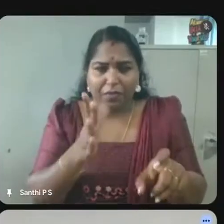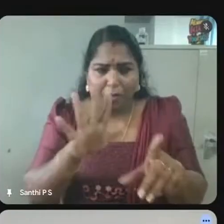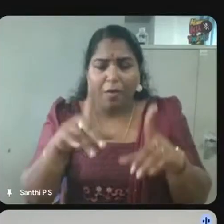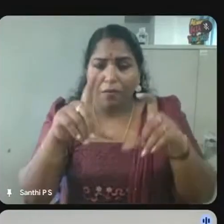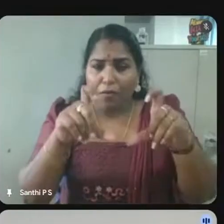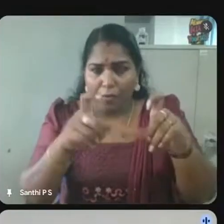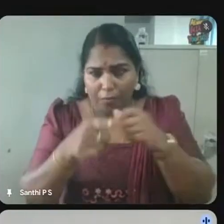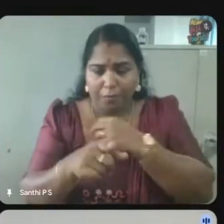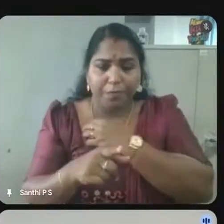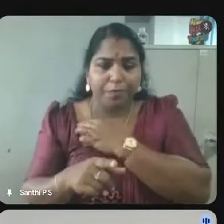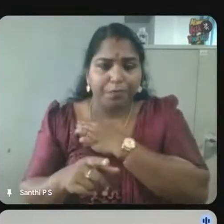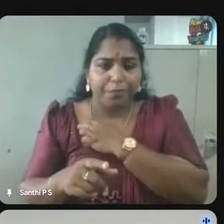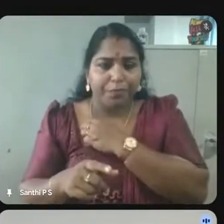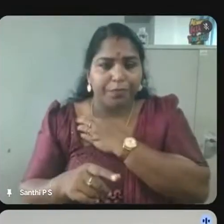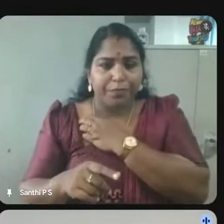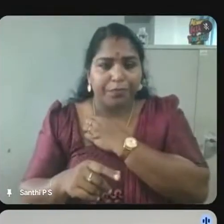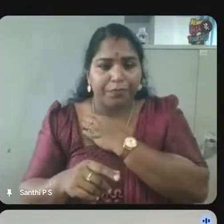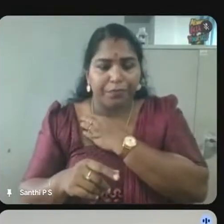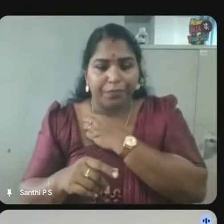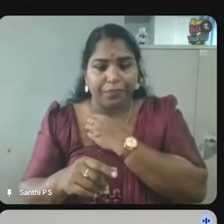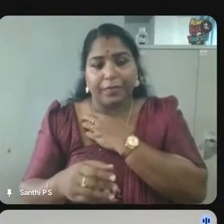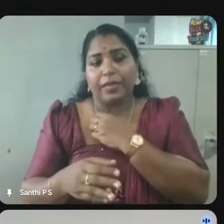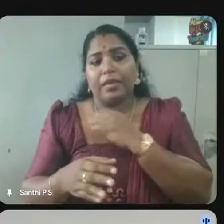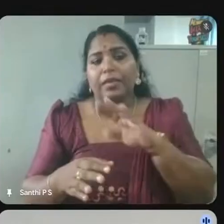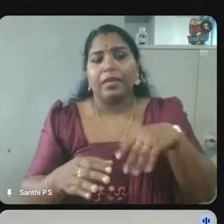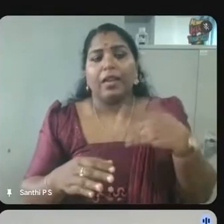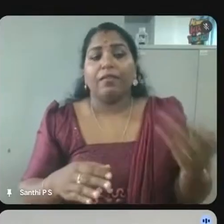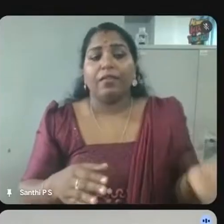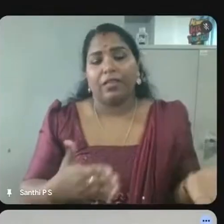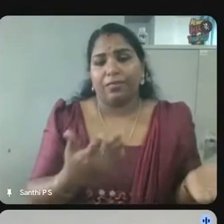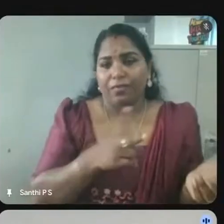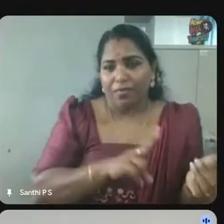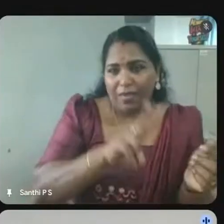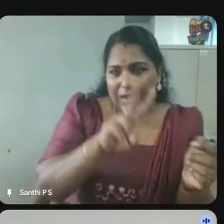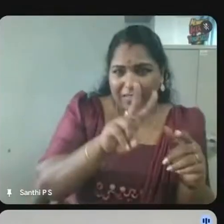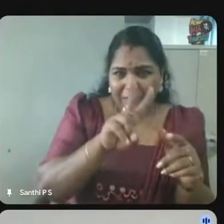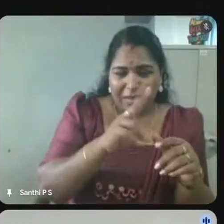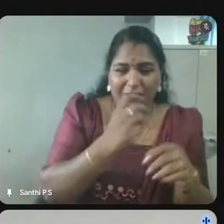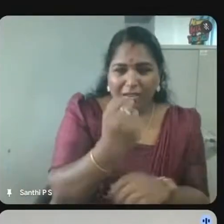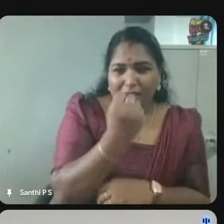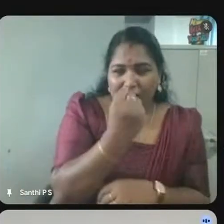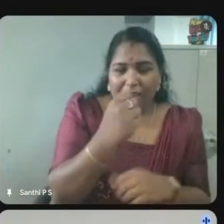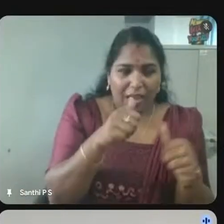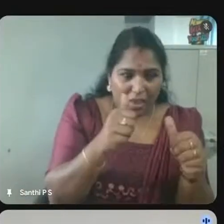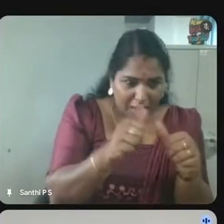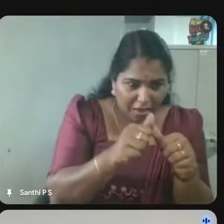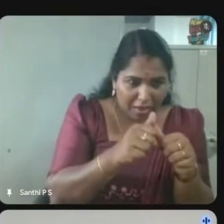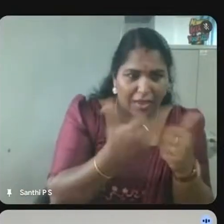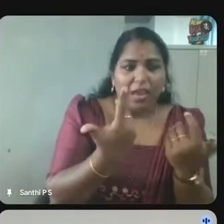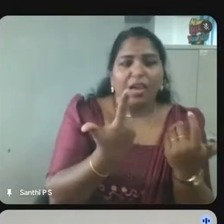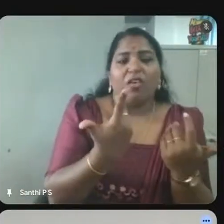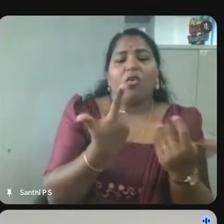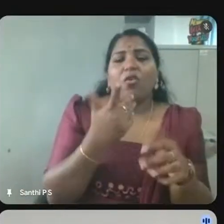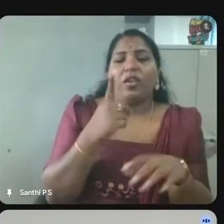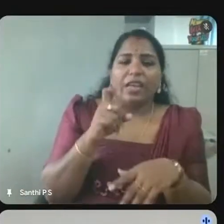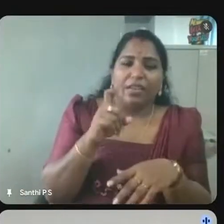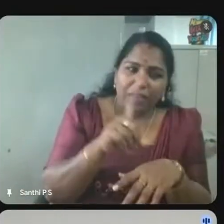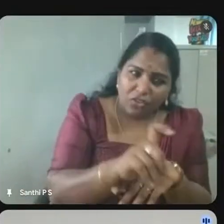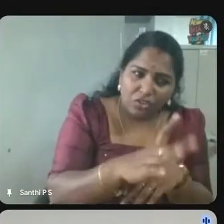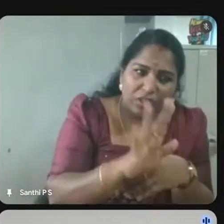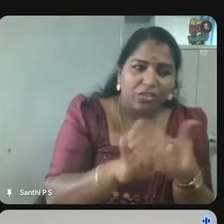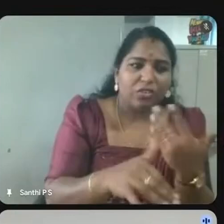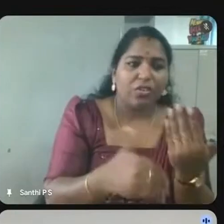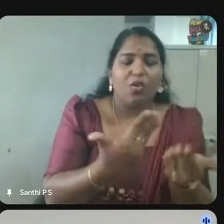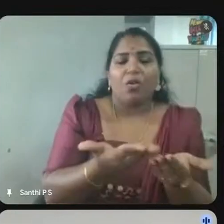നമ്മൾ ഇടത് ഭാഗത്ത് പറഞ്ഞിരിക്കുന്ന കാരണങ്ങൾ, വൈറ്റമിൻ എ ഡെഫിഷ്യൻസി, ഇൻഫെക്ഷൻസ്, ഗ്ലോക്കോമ, ഡയബറ്റിക് റെറ്റിനോപ്പത്തി, നമ്മൾ